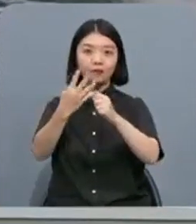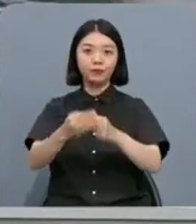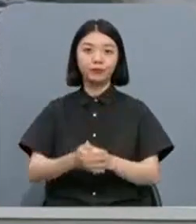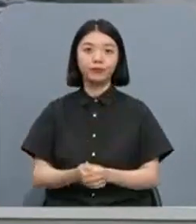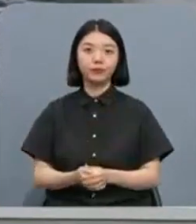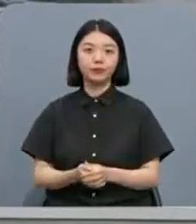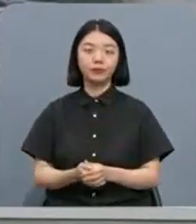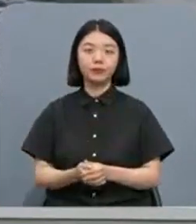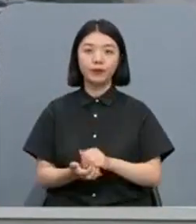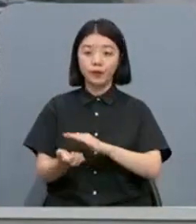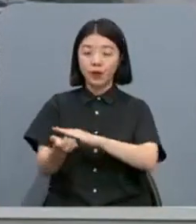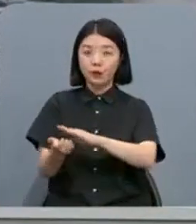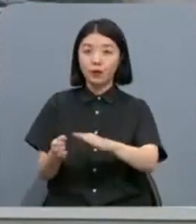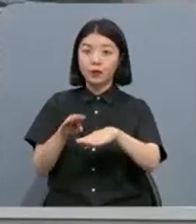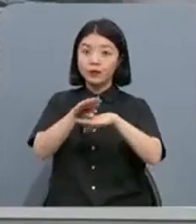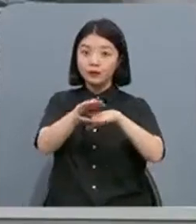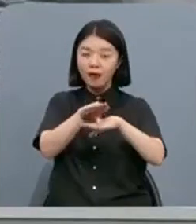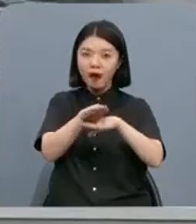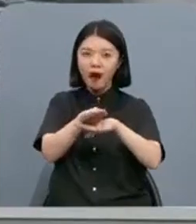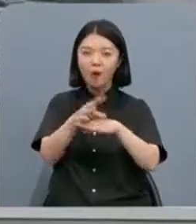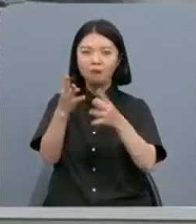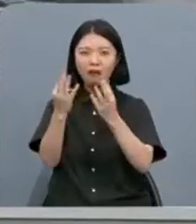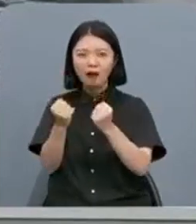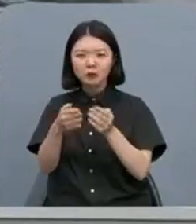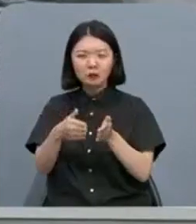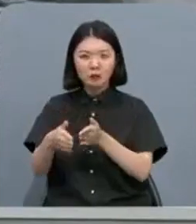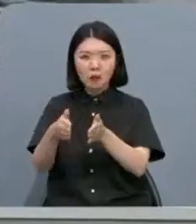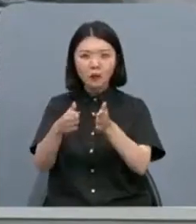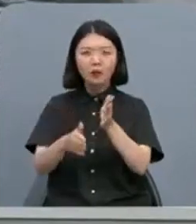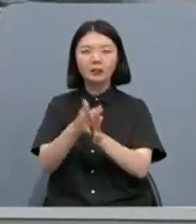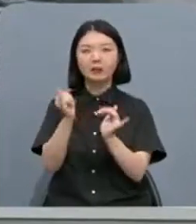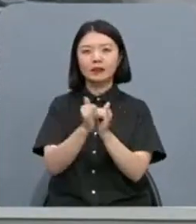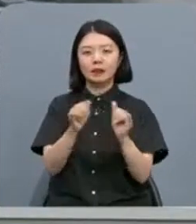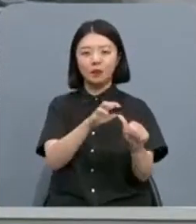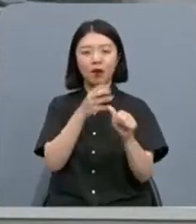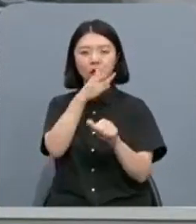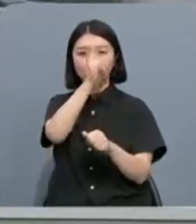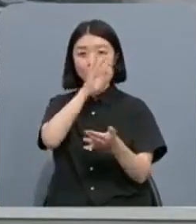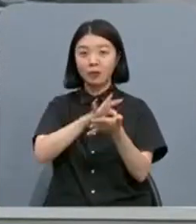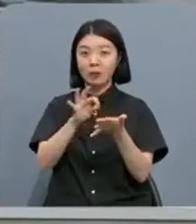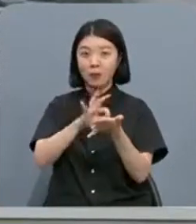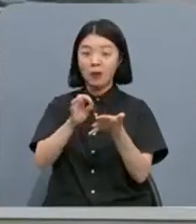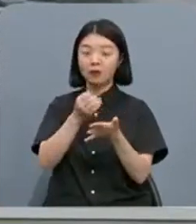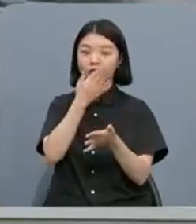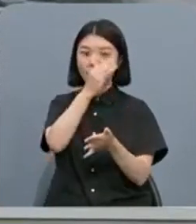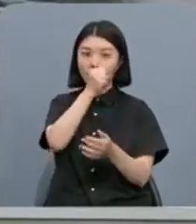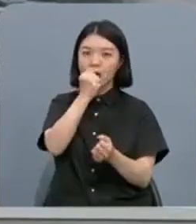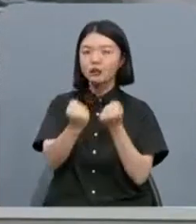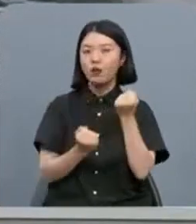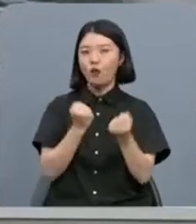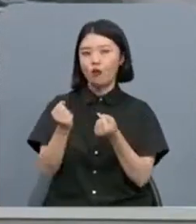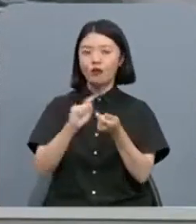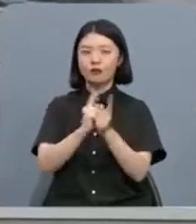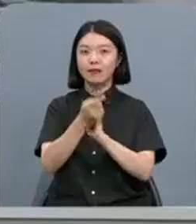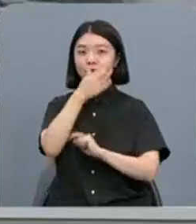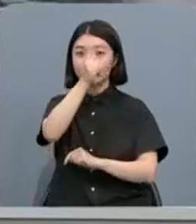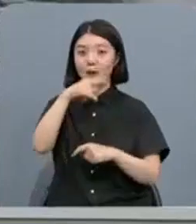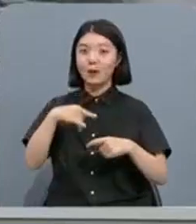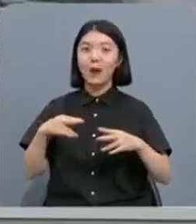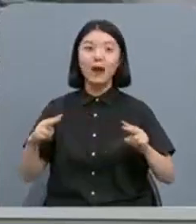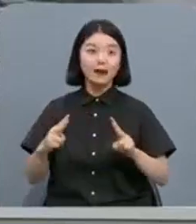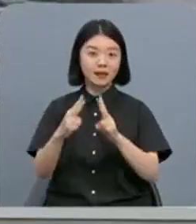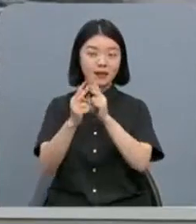순서입니다 앞서 자동차의 빼앗긴 공간을 시민에게 되돌려주고 자전거로 이동수단을 대체하려는 파리시의